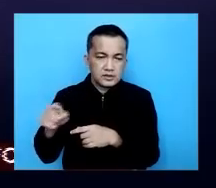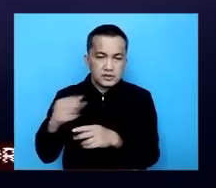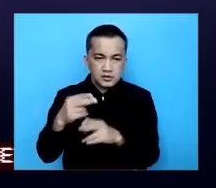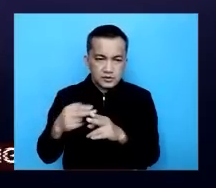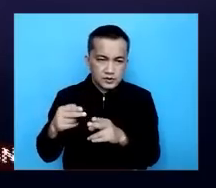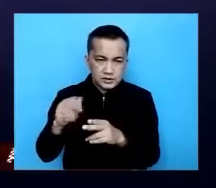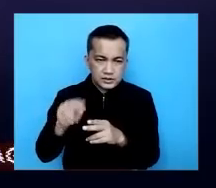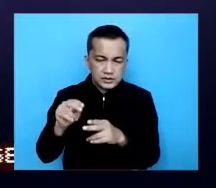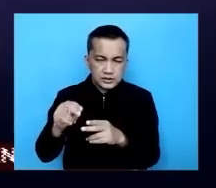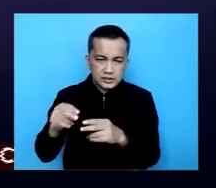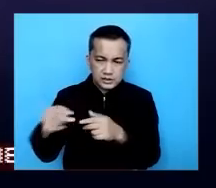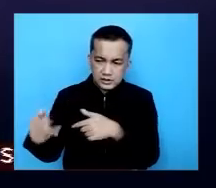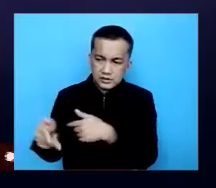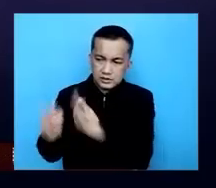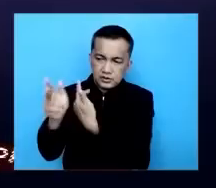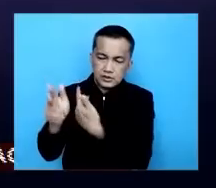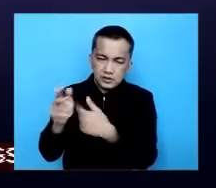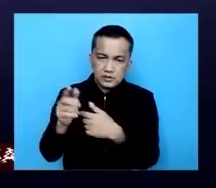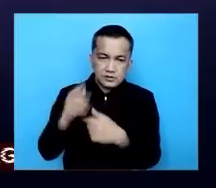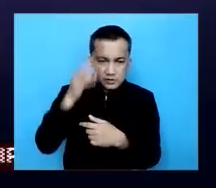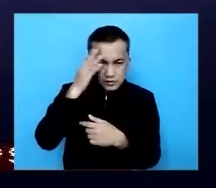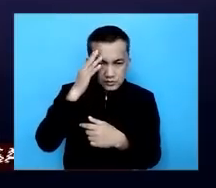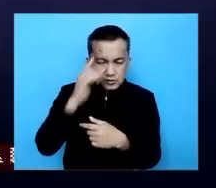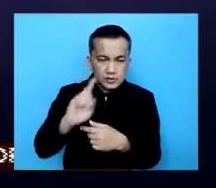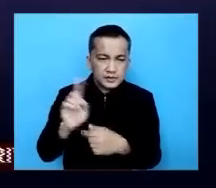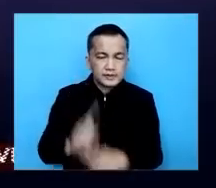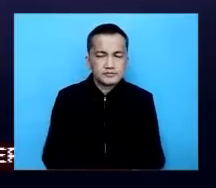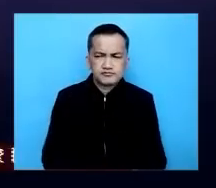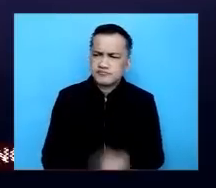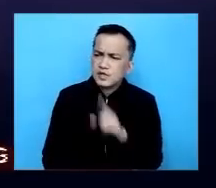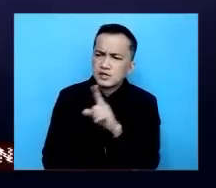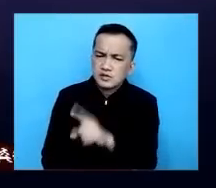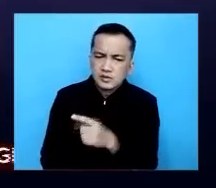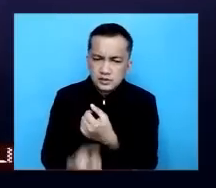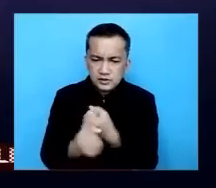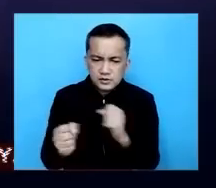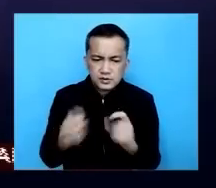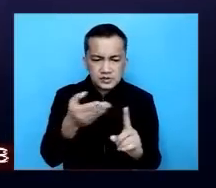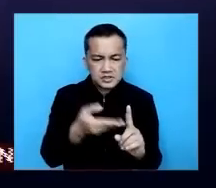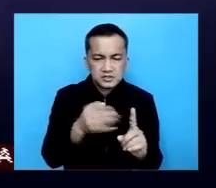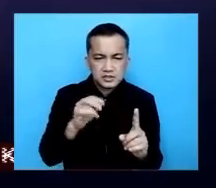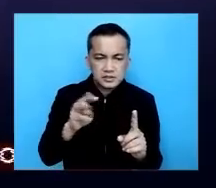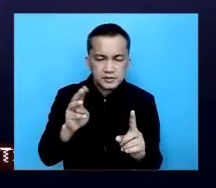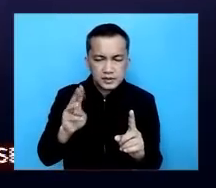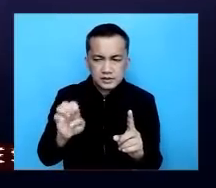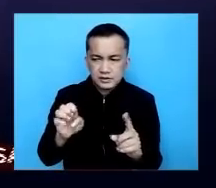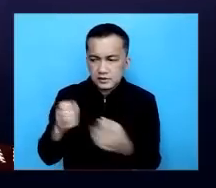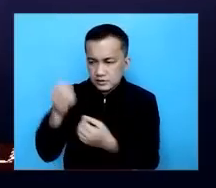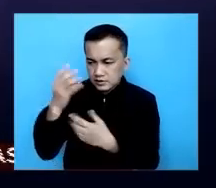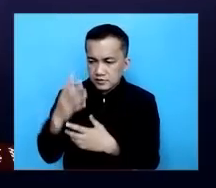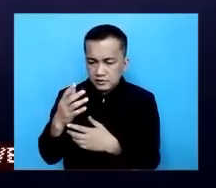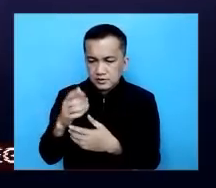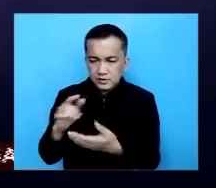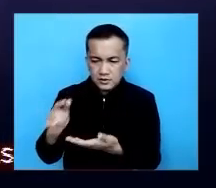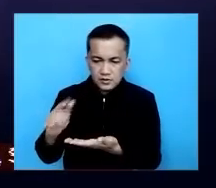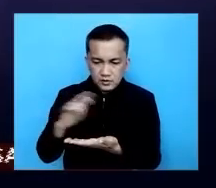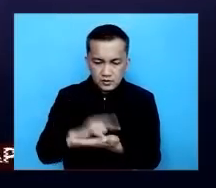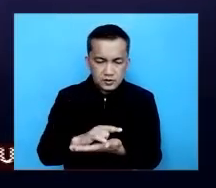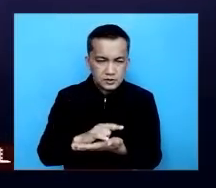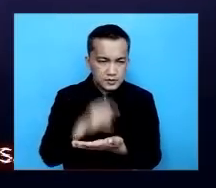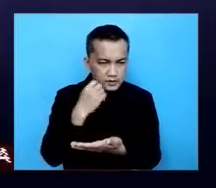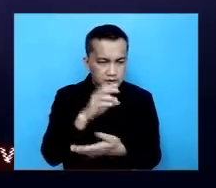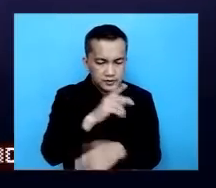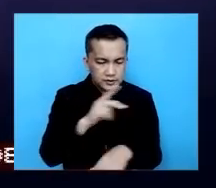itong i-chat para malaman ang nangyari. Nang tinanong kung na-rescue na si Jamie, sinabihan na lang daw silang nasa airport na pauwi ng Pilipinas